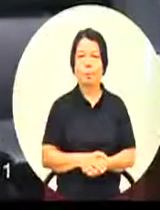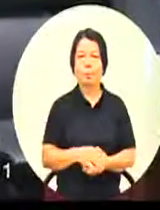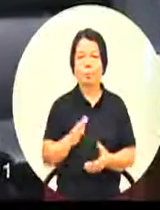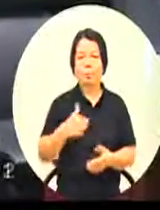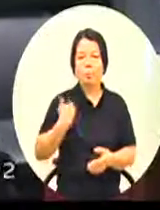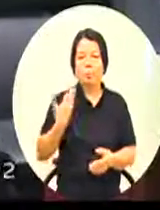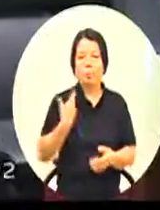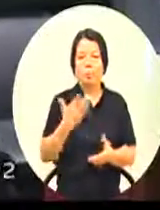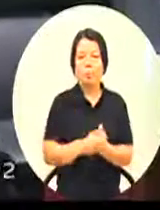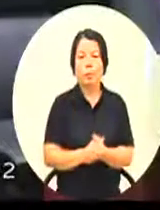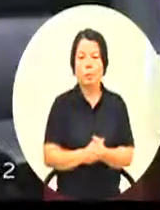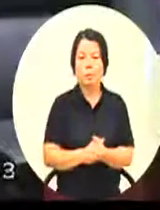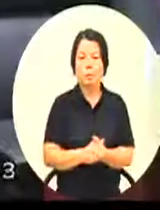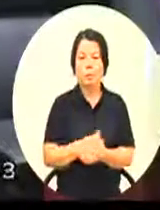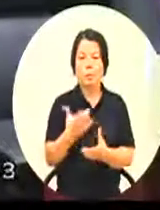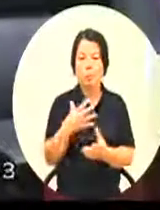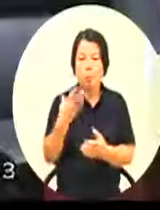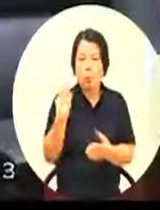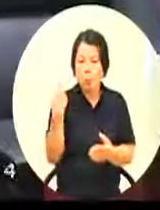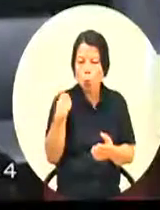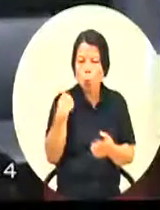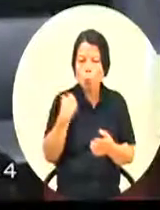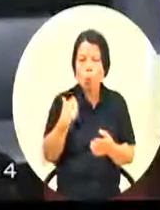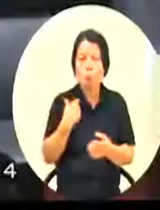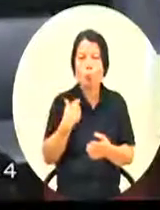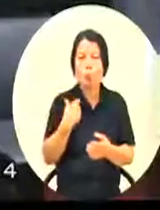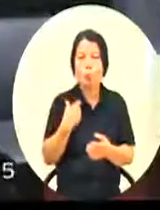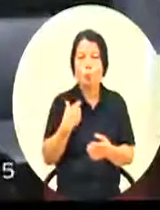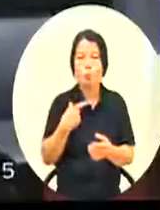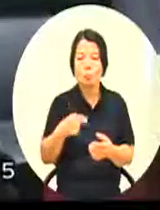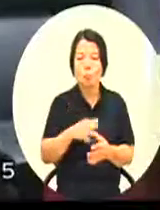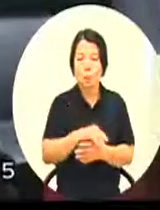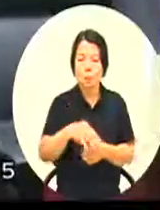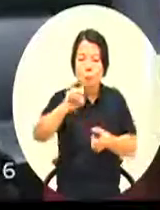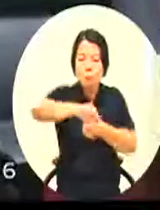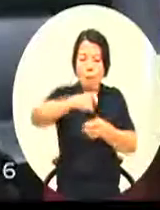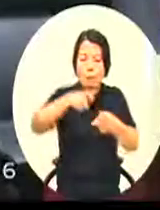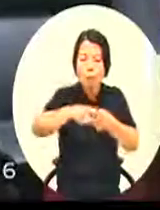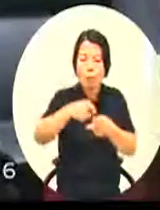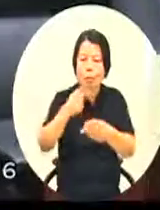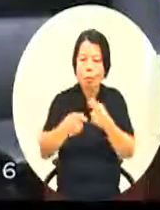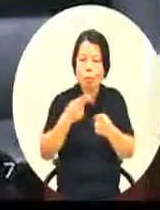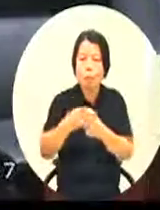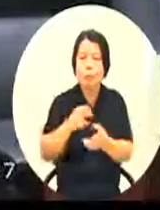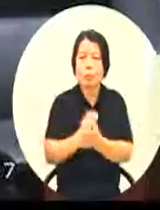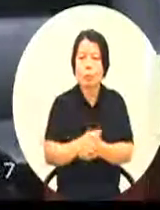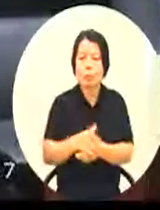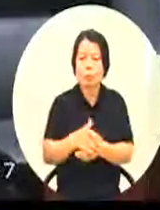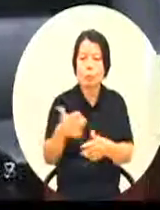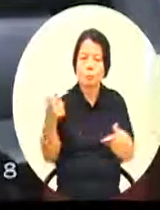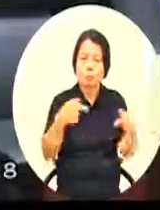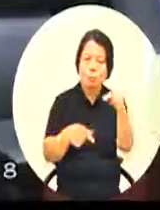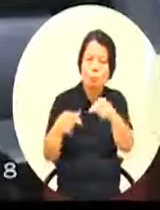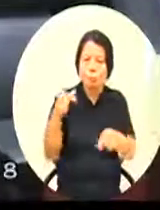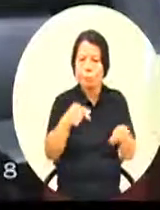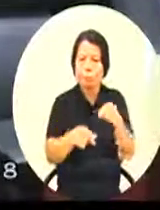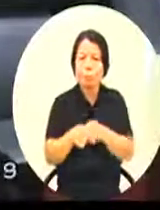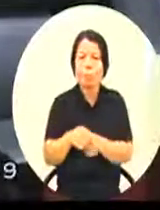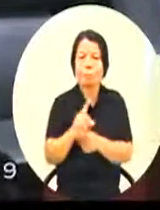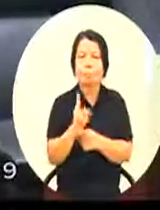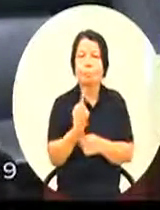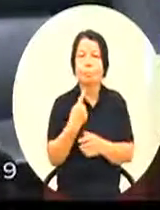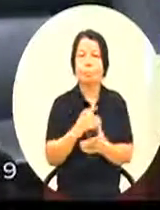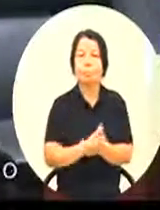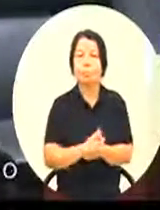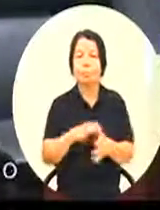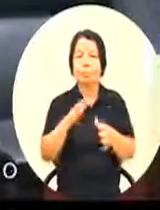道食物的原型，他就不会去了解加工是怎么加工，调味料是怎么来的。比如说我们